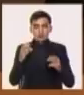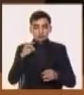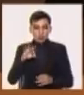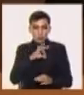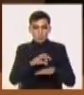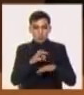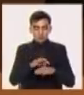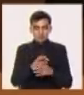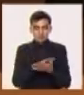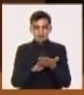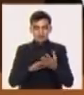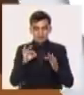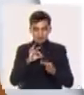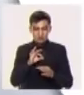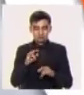болезни ложные записи?